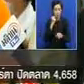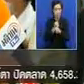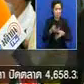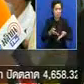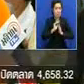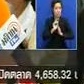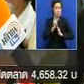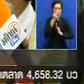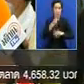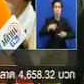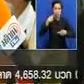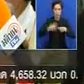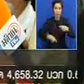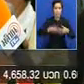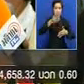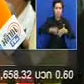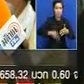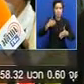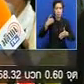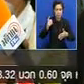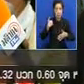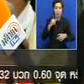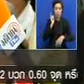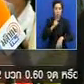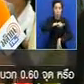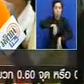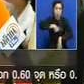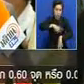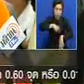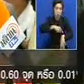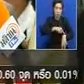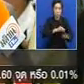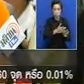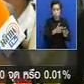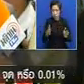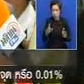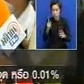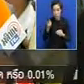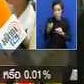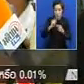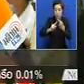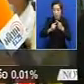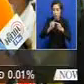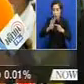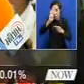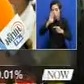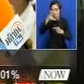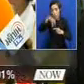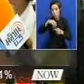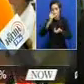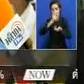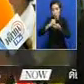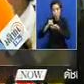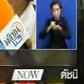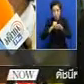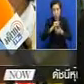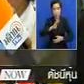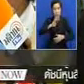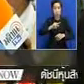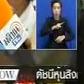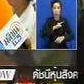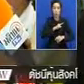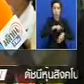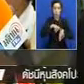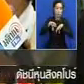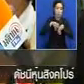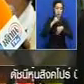ก็ต้องมีระยะเวลาแล้วก็มีสายป่านที่คิดว่าเพียงพอที่จะทำให้ตัวเองสามารถที่จะประกอบ